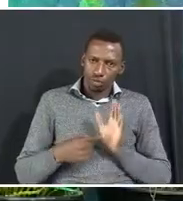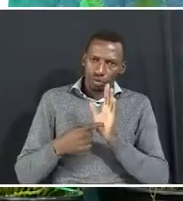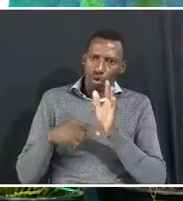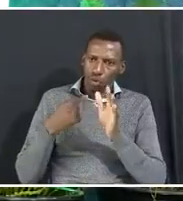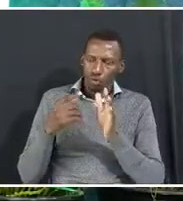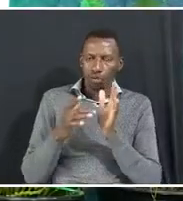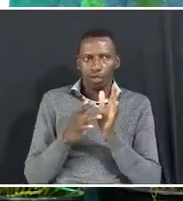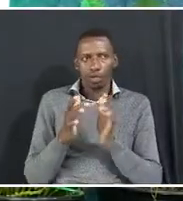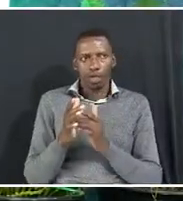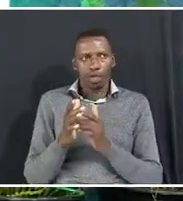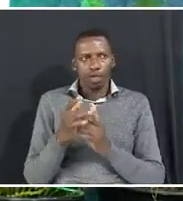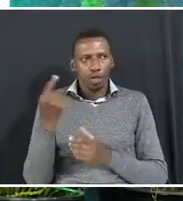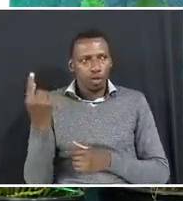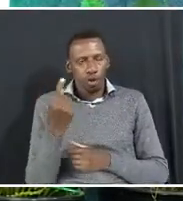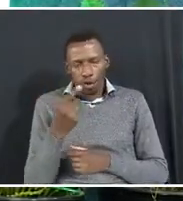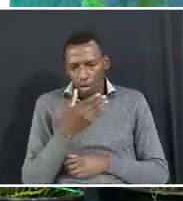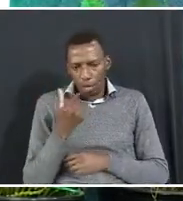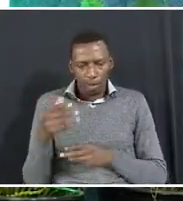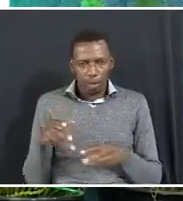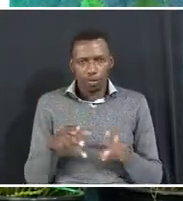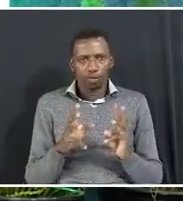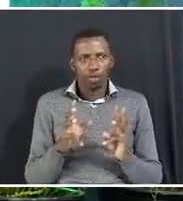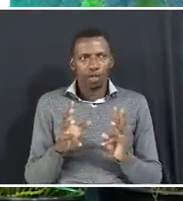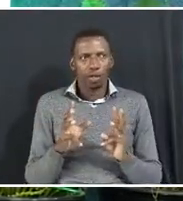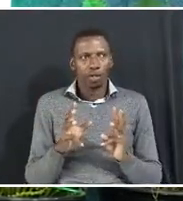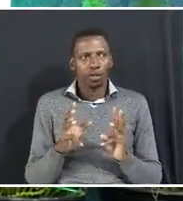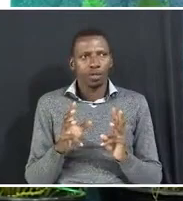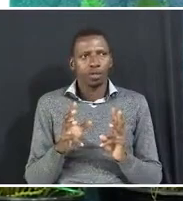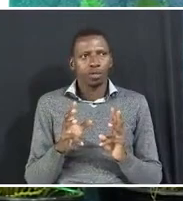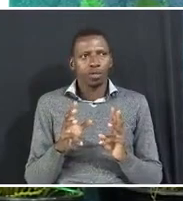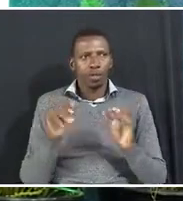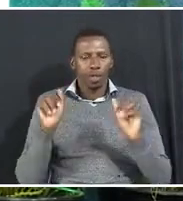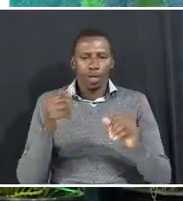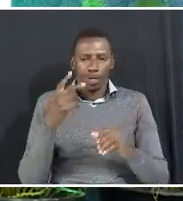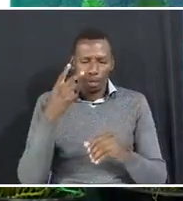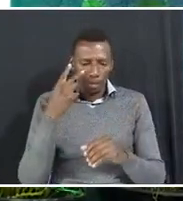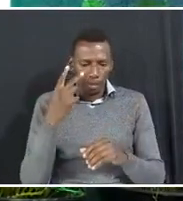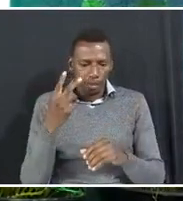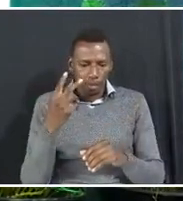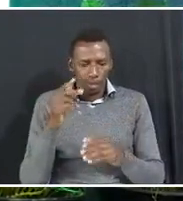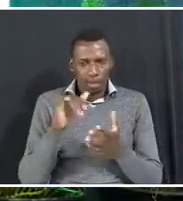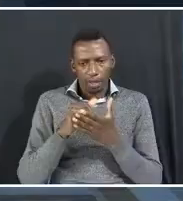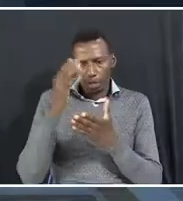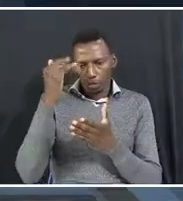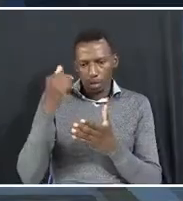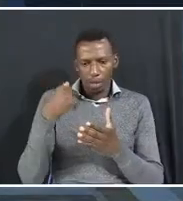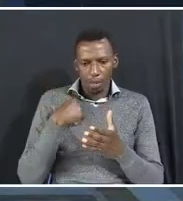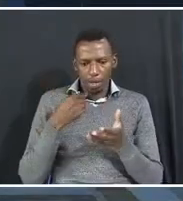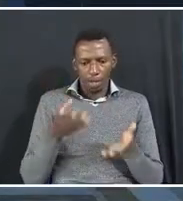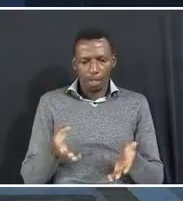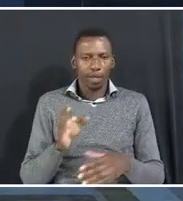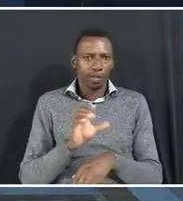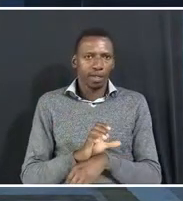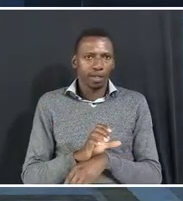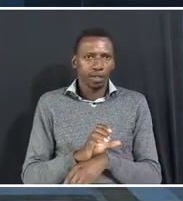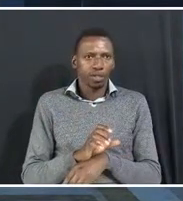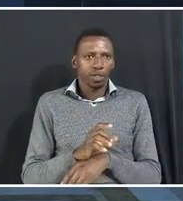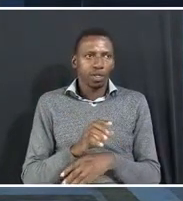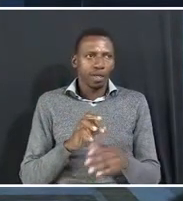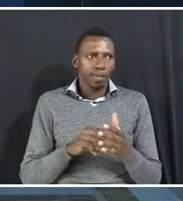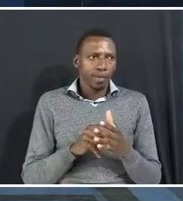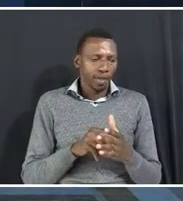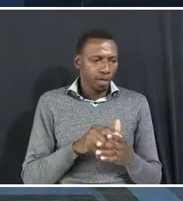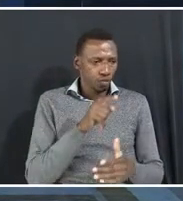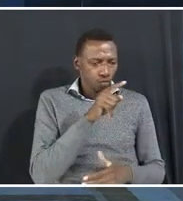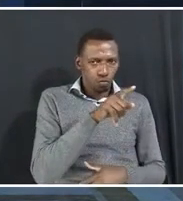ambayo anaweza kutambulika ndiyo sababu niko kanisani, ili wewe na yule na mwingine wakitenda